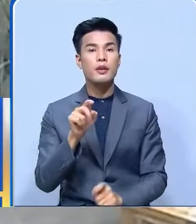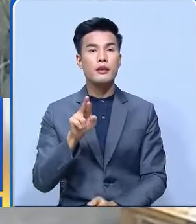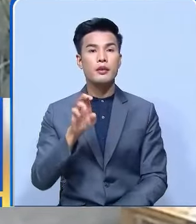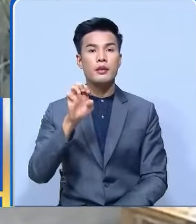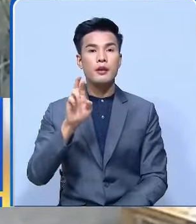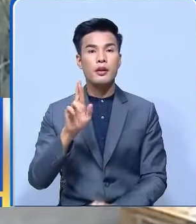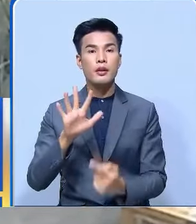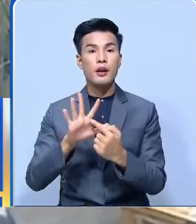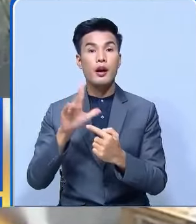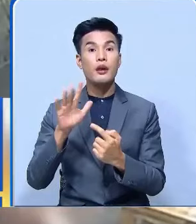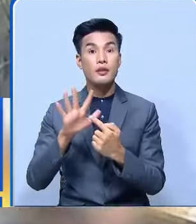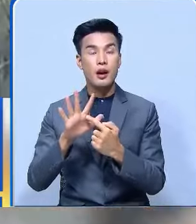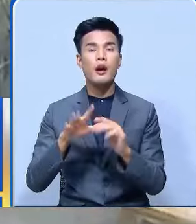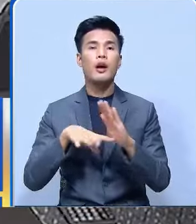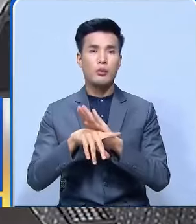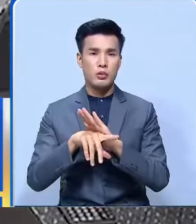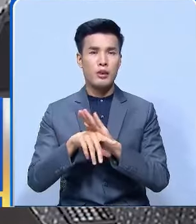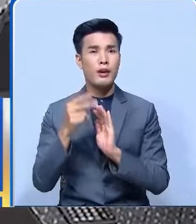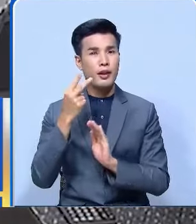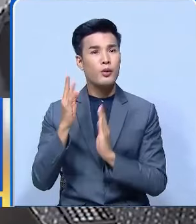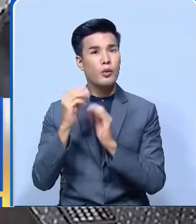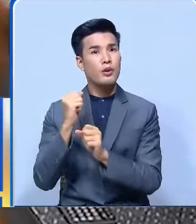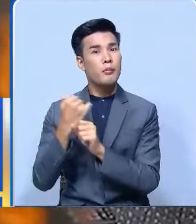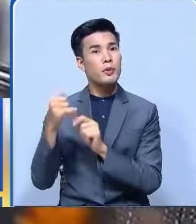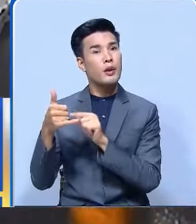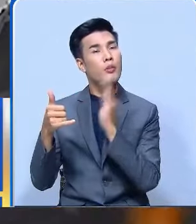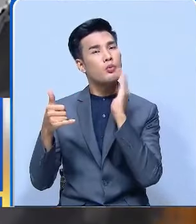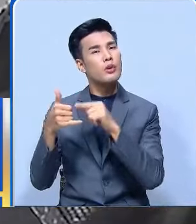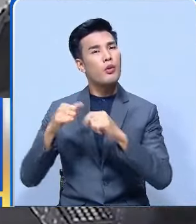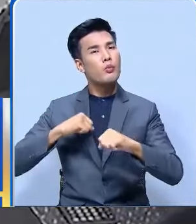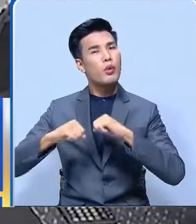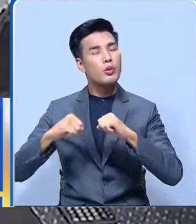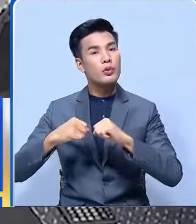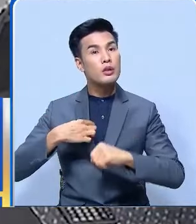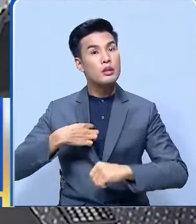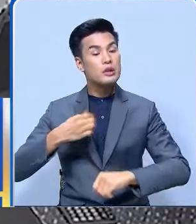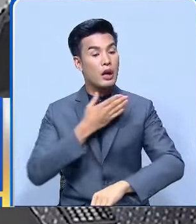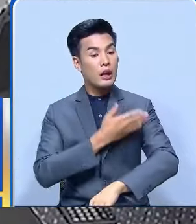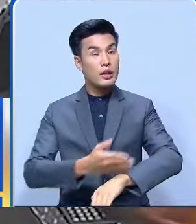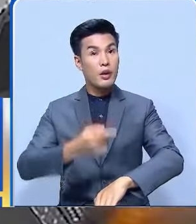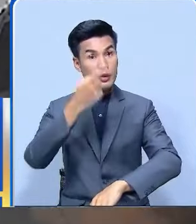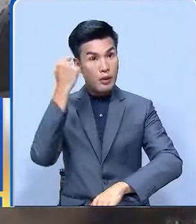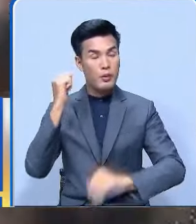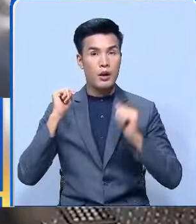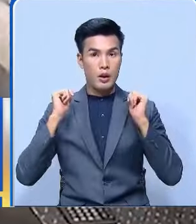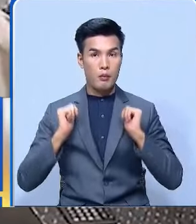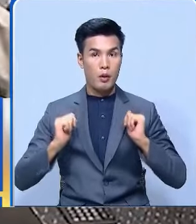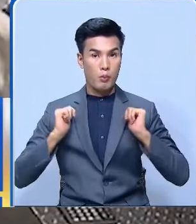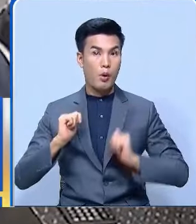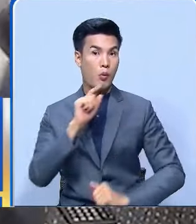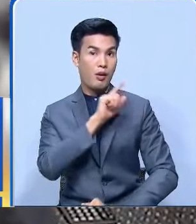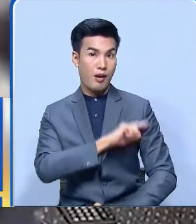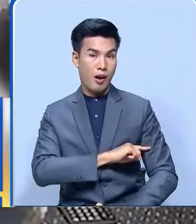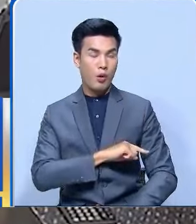ชลบุรีบันทึกภาพผู้ก่อเหตุเป็นชายวัยรุ่นใส่เสื้อแขนยาวสีดำสะพายกระเป๋าเป้สีขาวเ